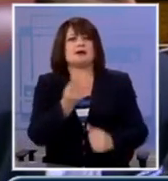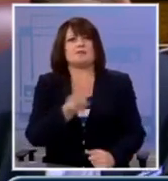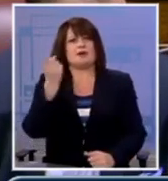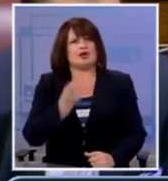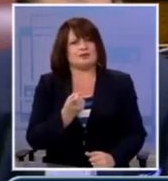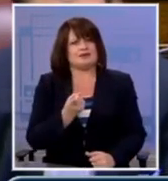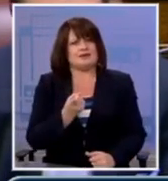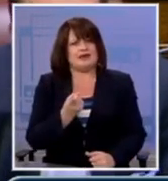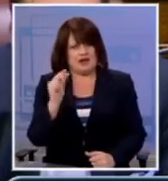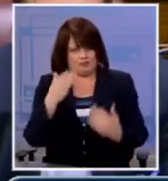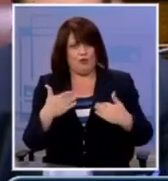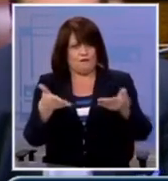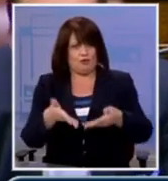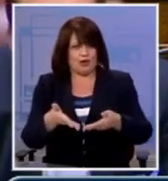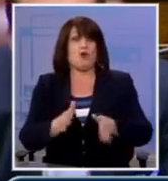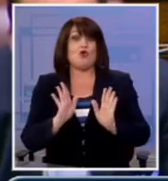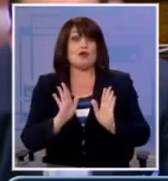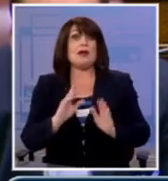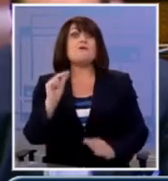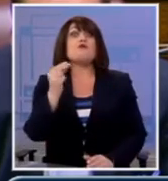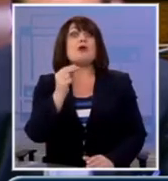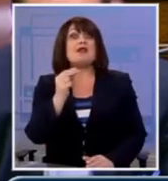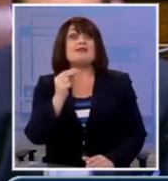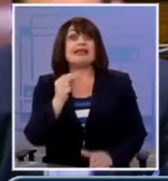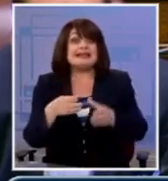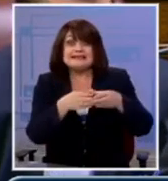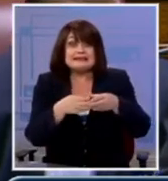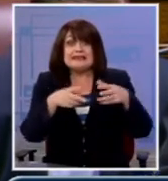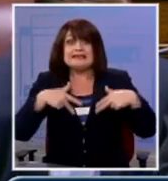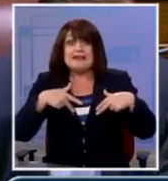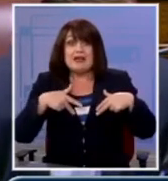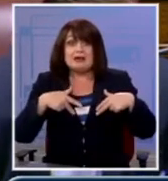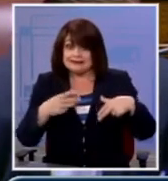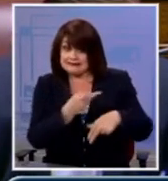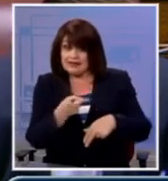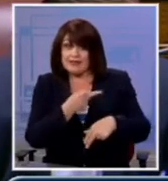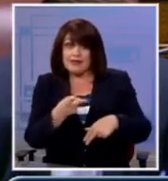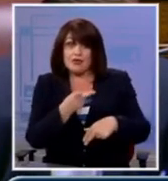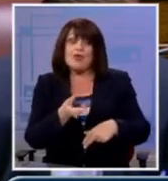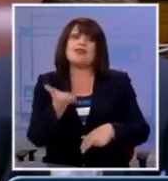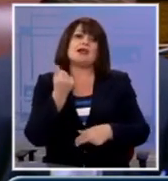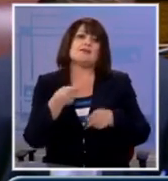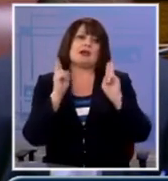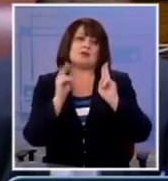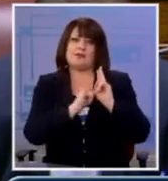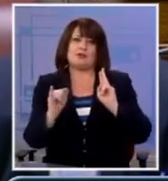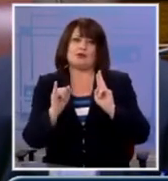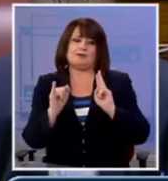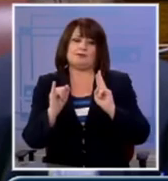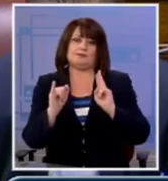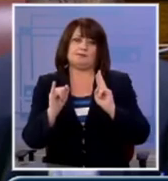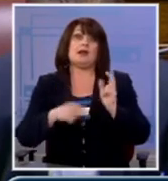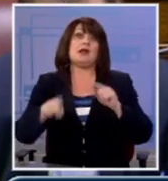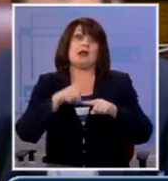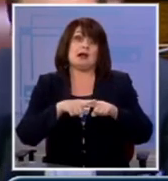των βουλευτών της Βουλής των Ελλήνων, από τους βουλευτές όμως της συγκυβέρνησης, τότε δεν θα υπάρχει ελπίδα ποτέ, ούτε για